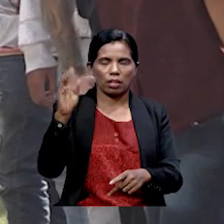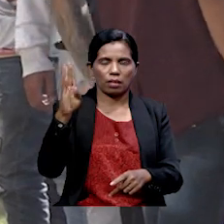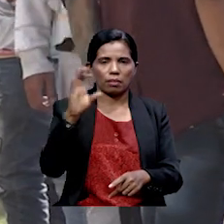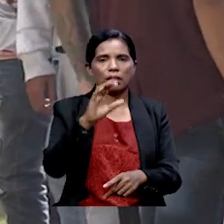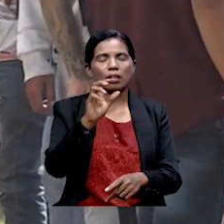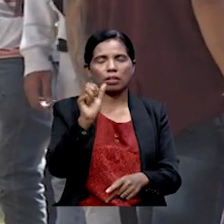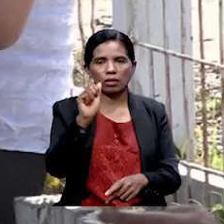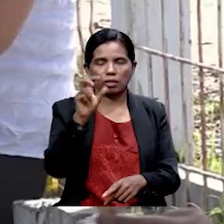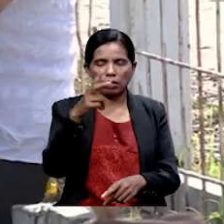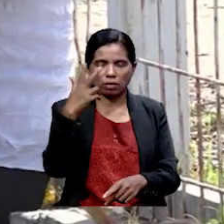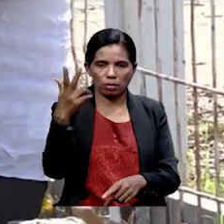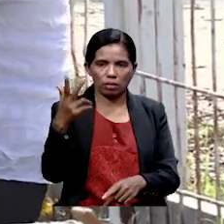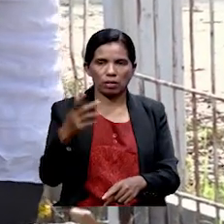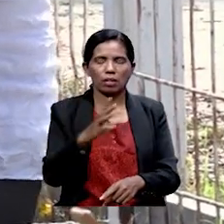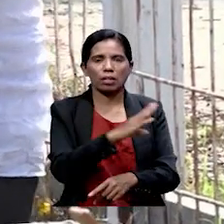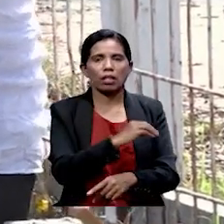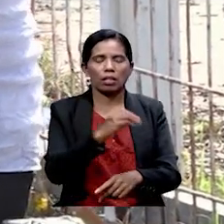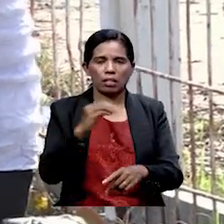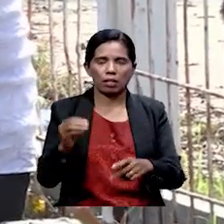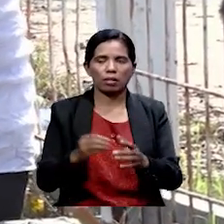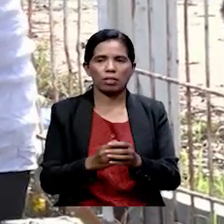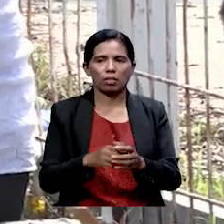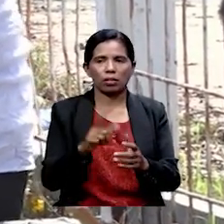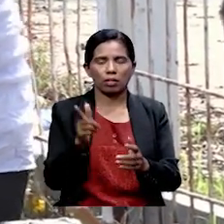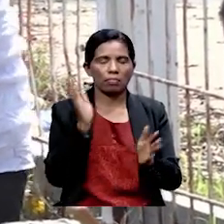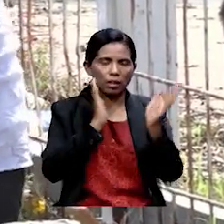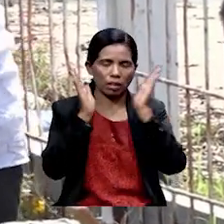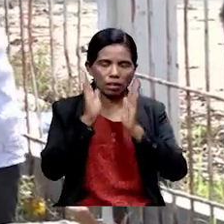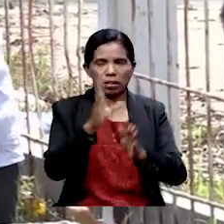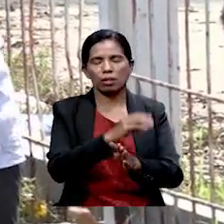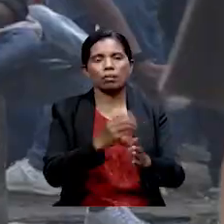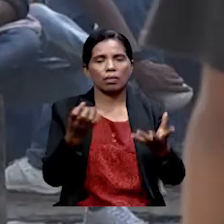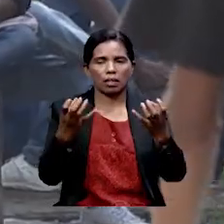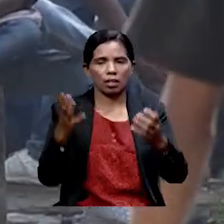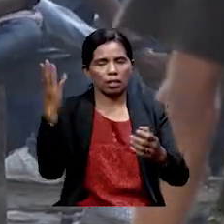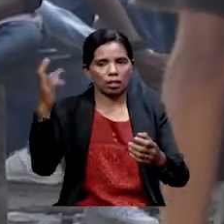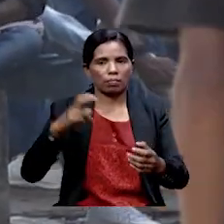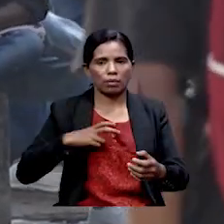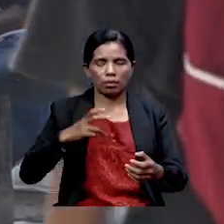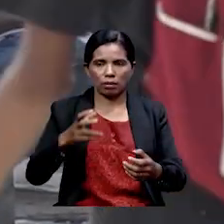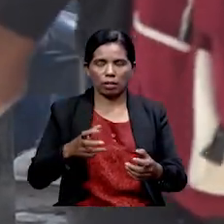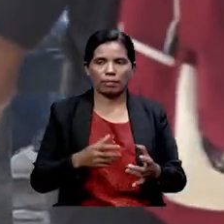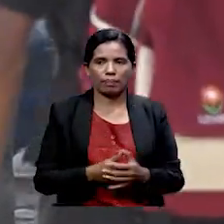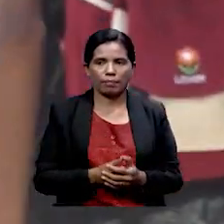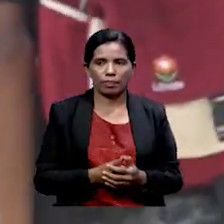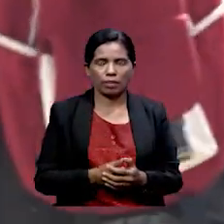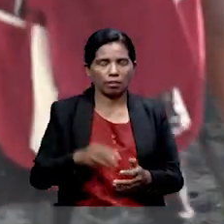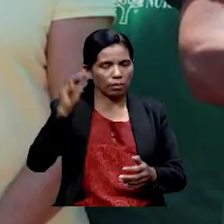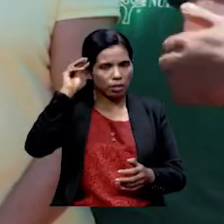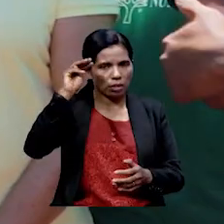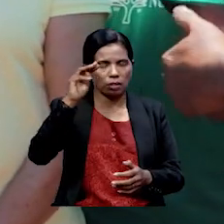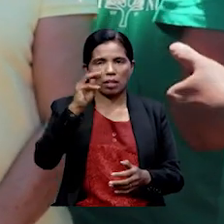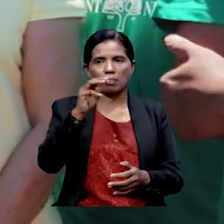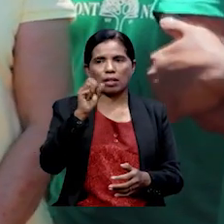iha Alemanha, na Inruanulu iha Malásia, no Barakliu iha Portugal. Antes, né, ministra de Negócios Estrangeiros na